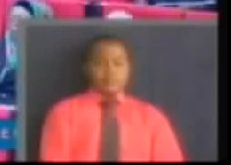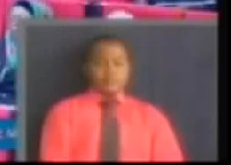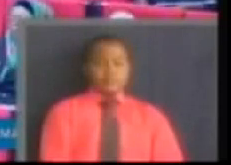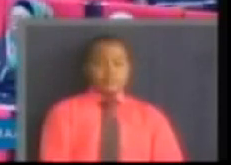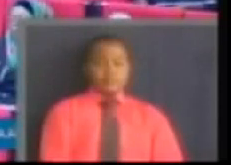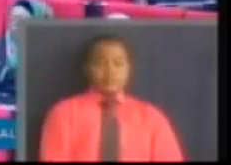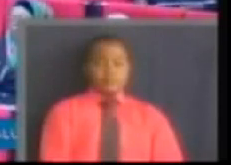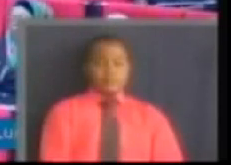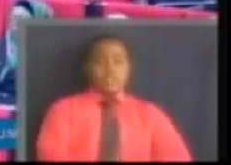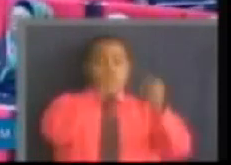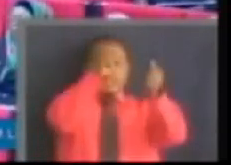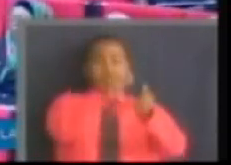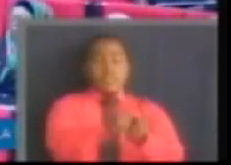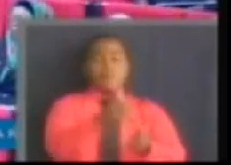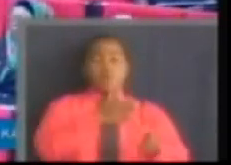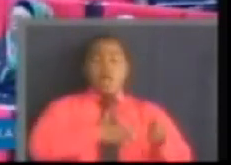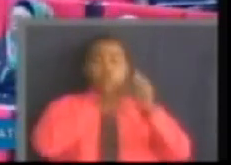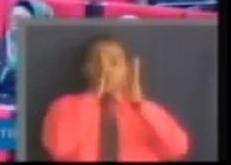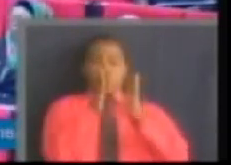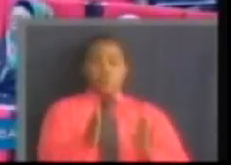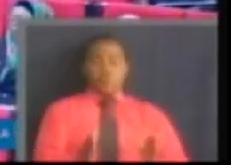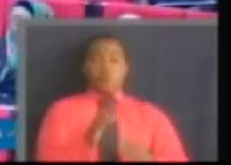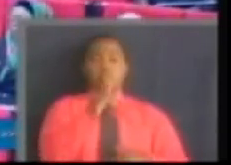hoja yangu kuu ilikuwa